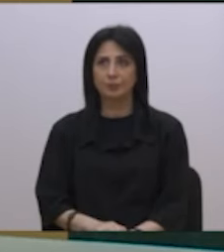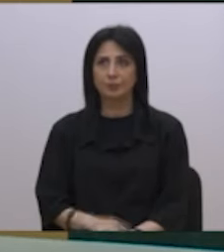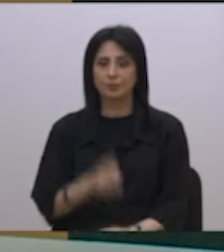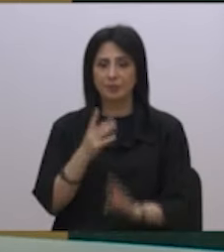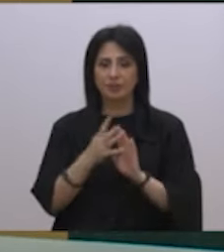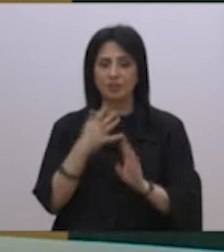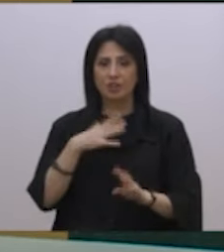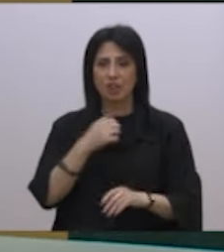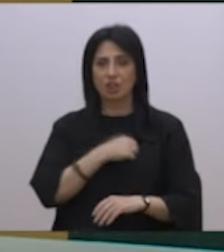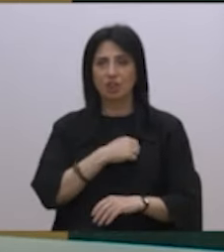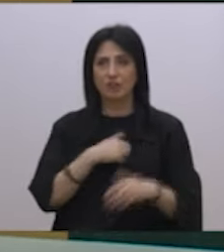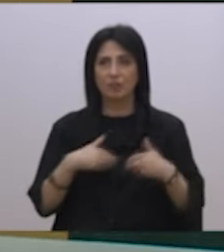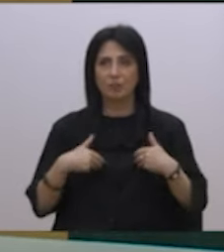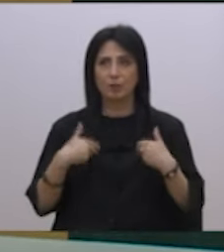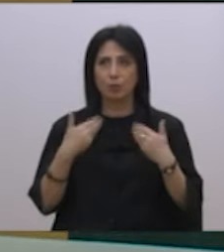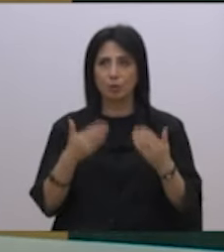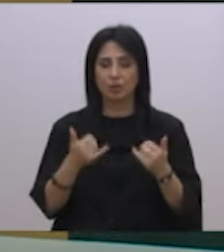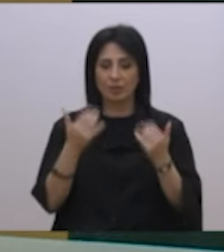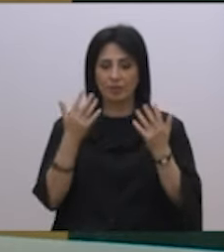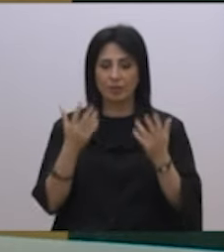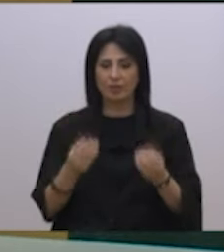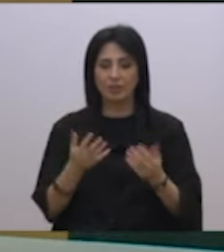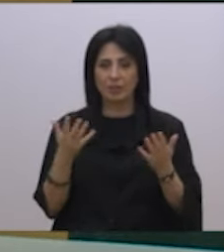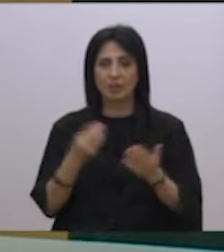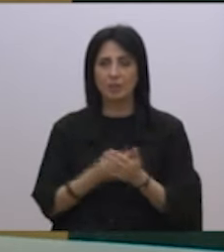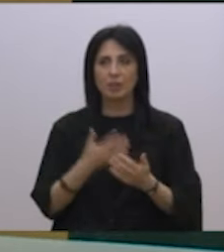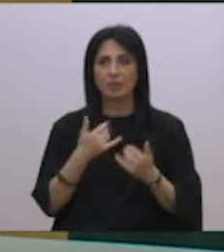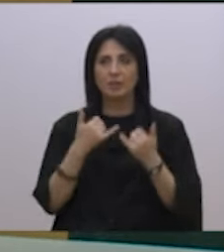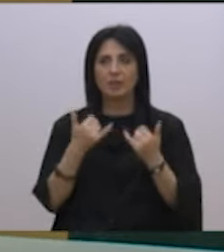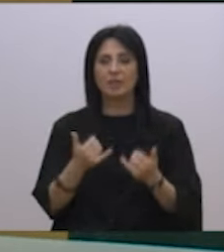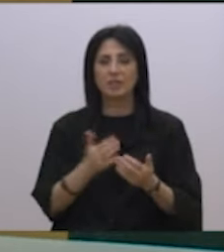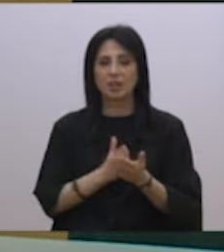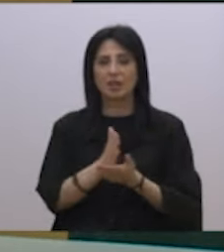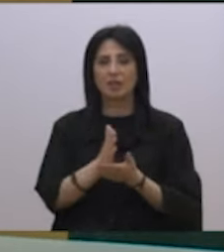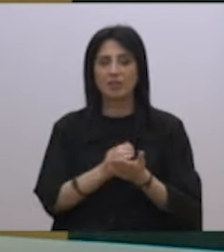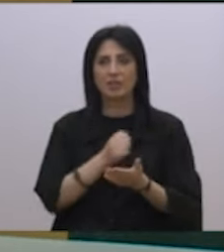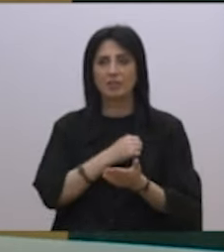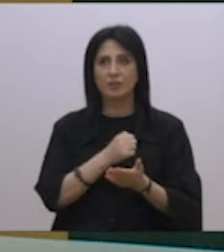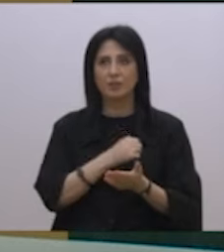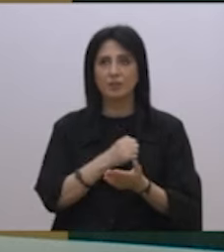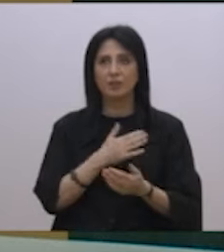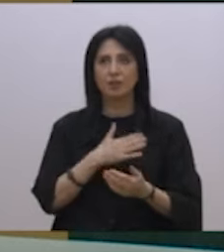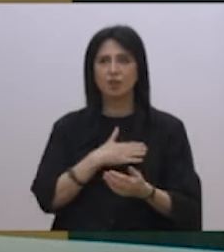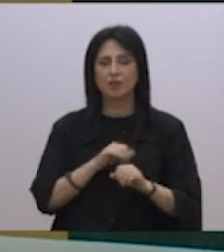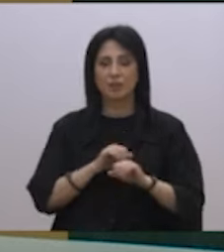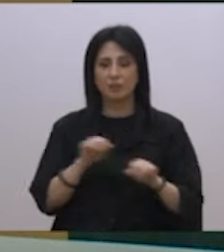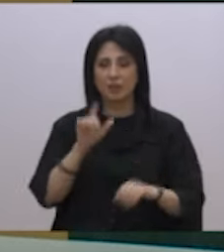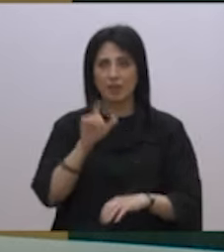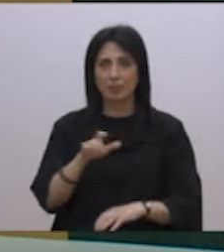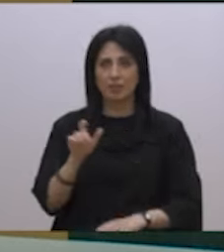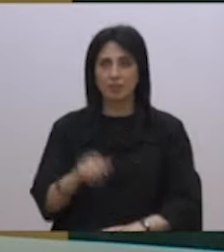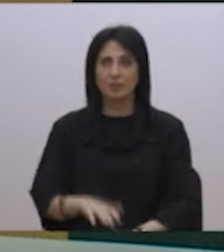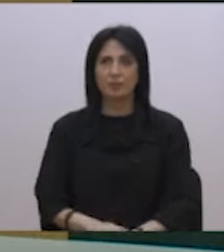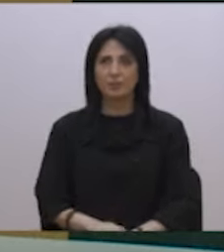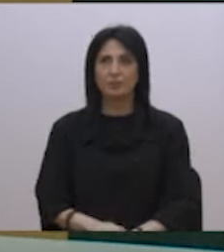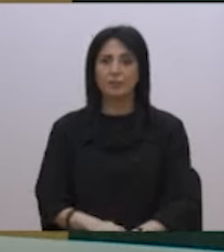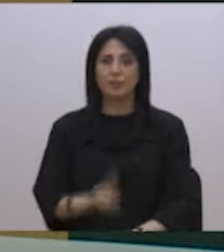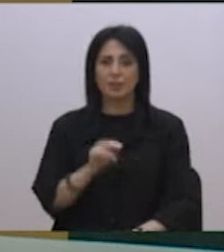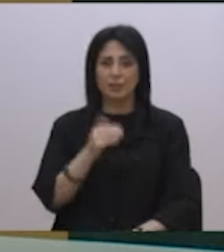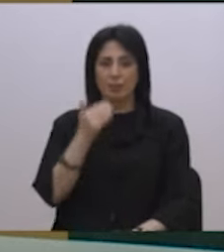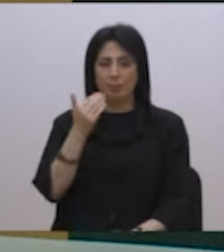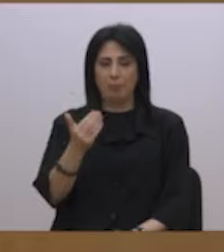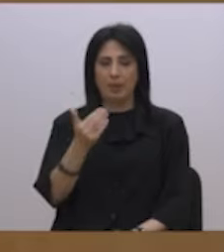პირველ რიგში ქართულ ჯარს მიულოცავ დღევანდელ დღეს დიდი პატივისცემით ჩვენს ვეტერანებს, ჩვენს გმირებს და